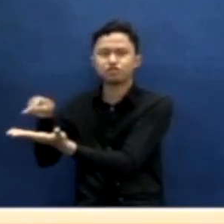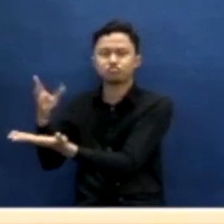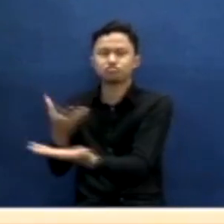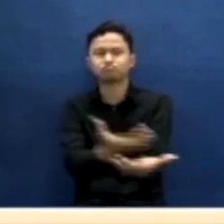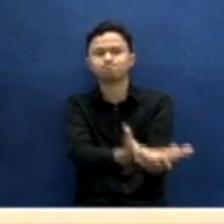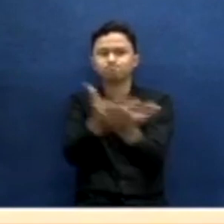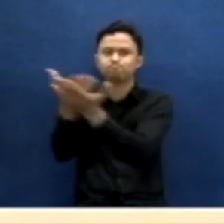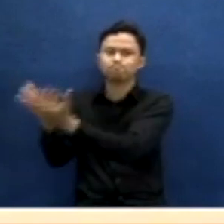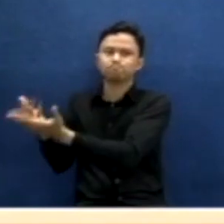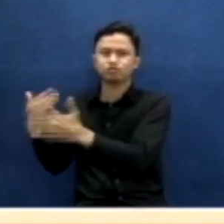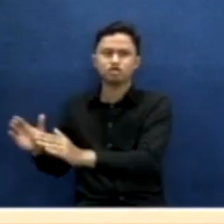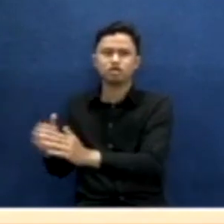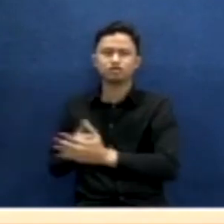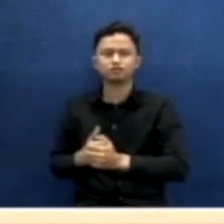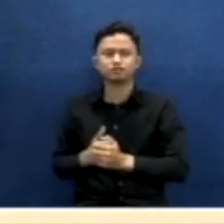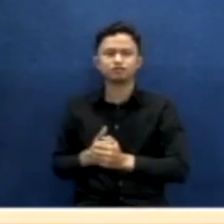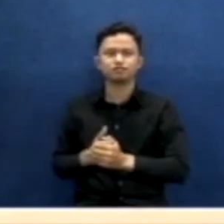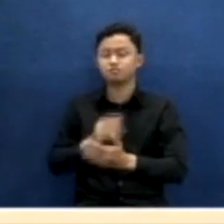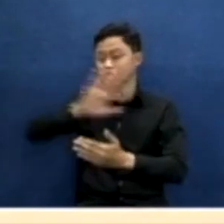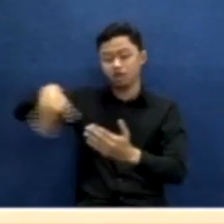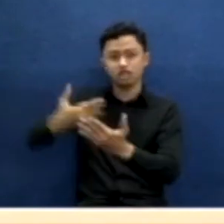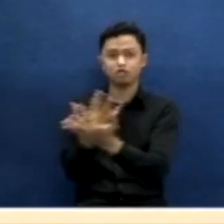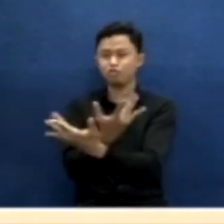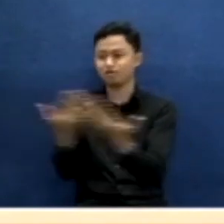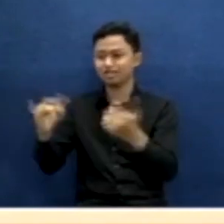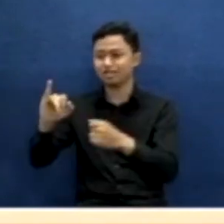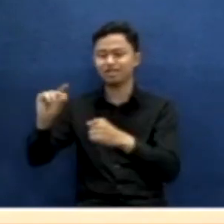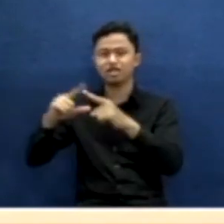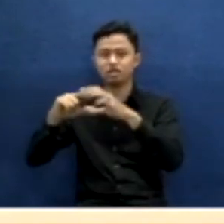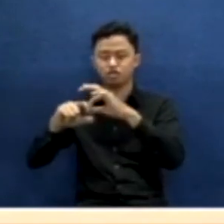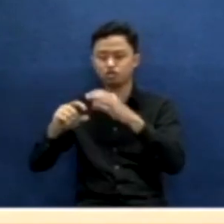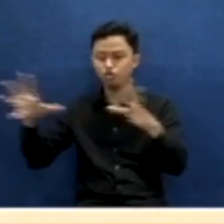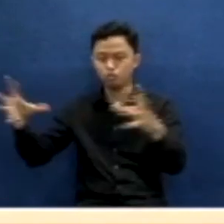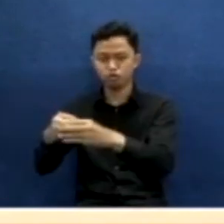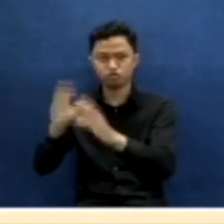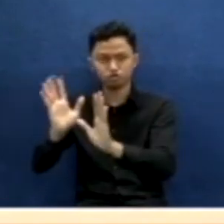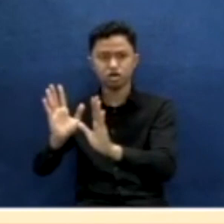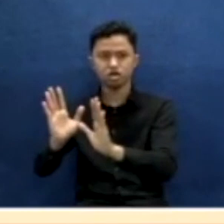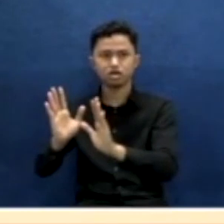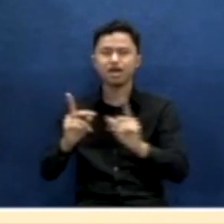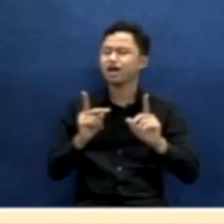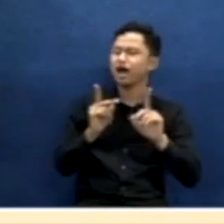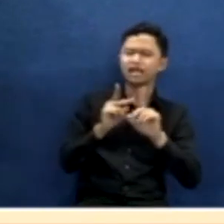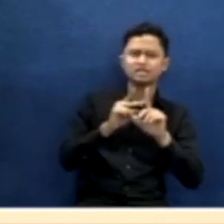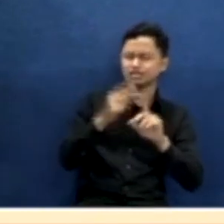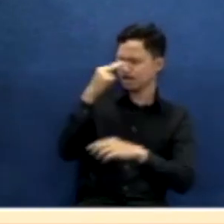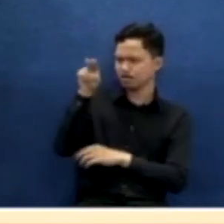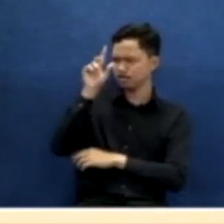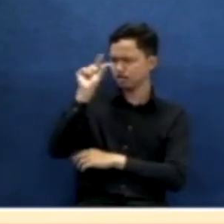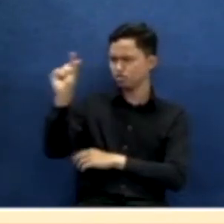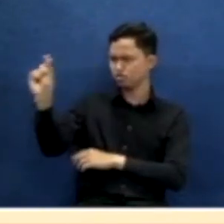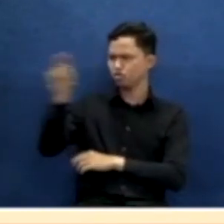dandiletakkandisatutempat. SetelahsemuaorangIrak mengumpulkantelur-teluritu,HajazbinYusuf